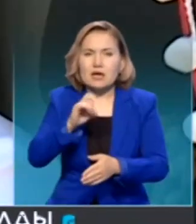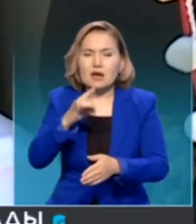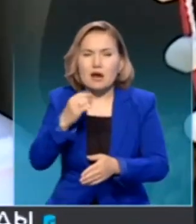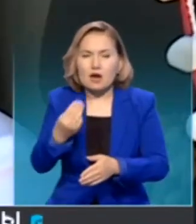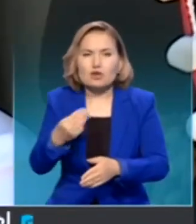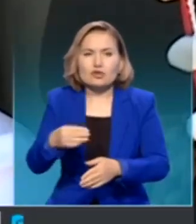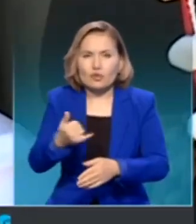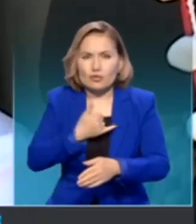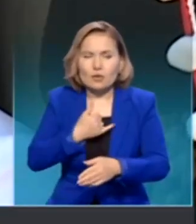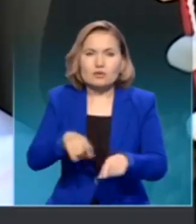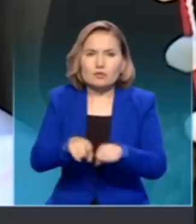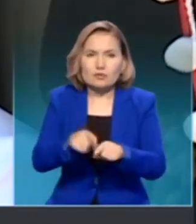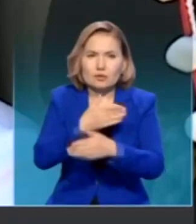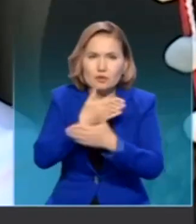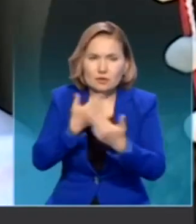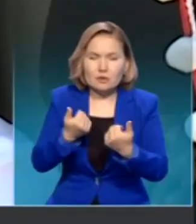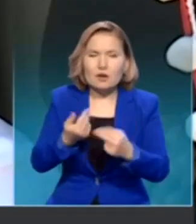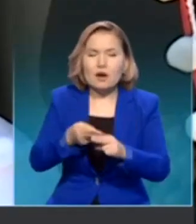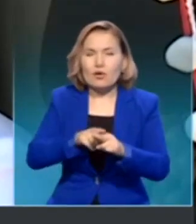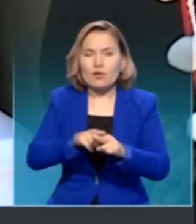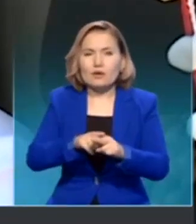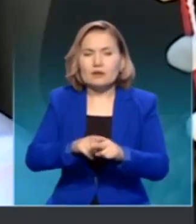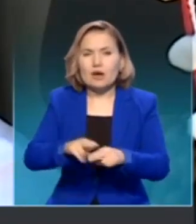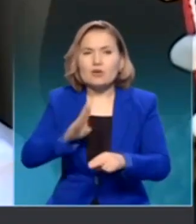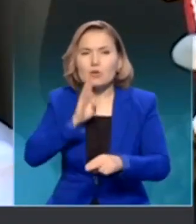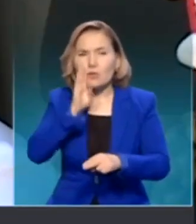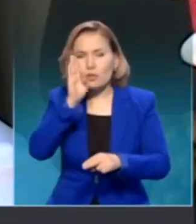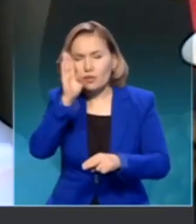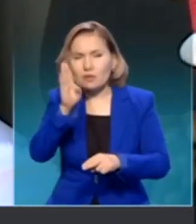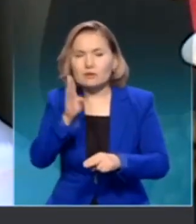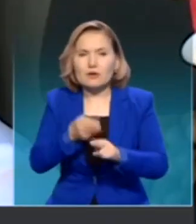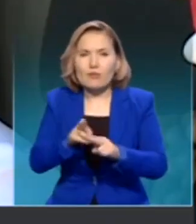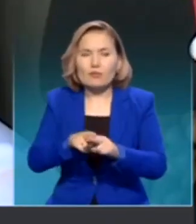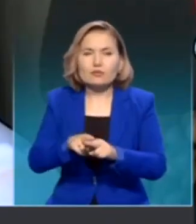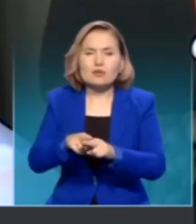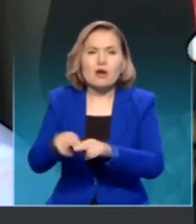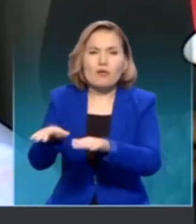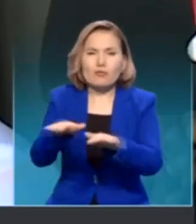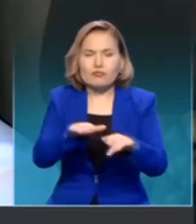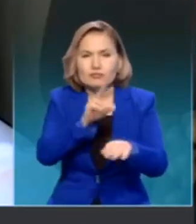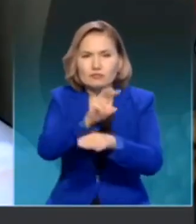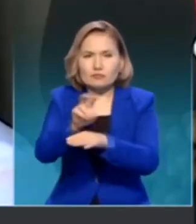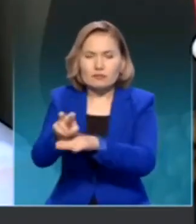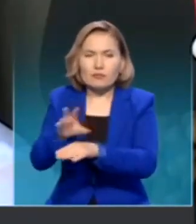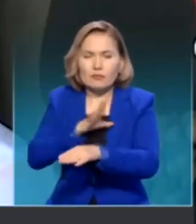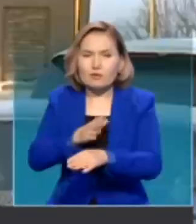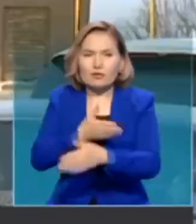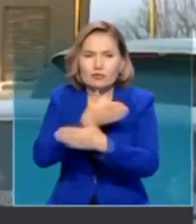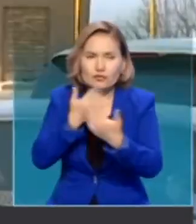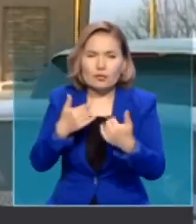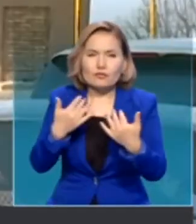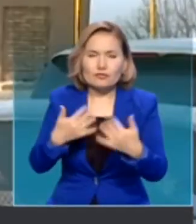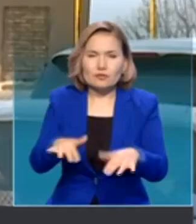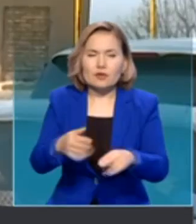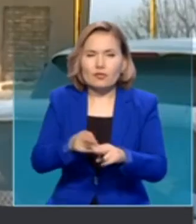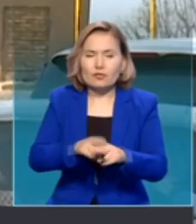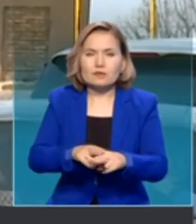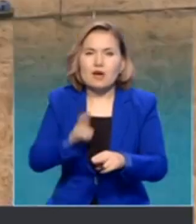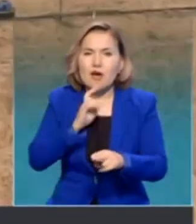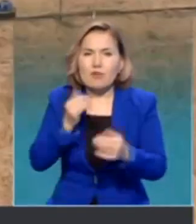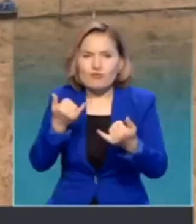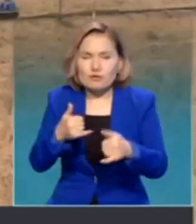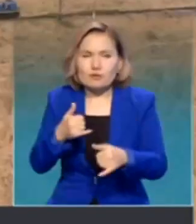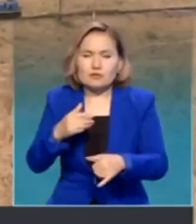Мысалы, таңертеңге жан бірге жүргізушілеріміз барлығымыз газымыз жетпей, олар енді алып бензинмен келуге мәжбүр